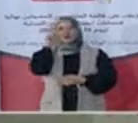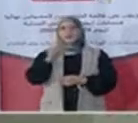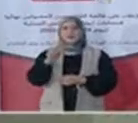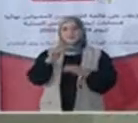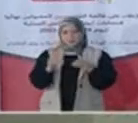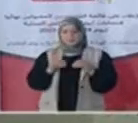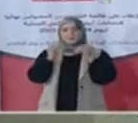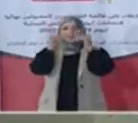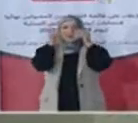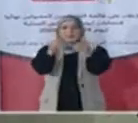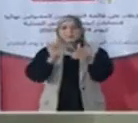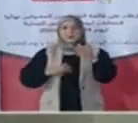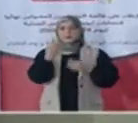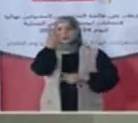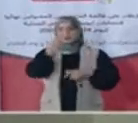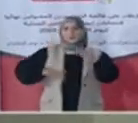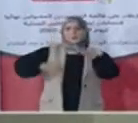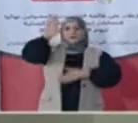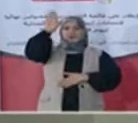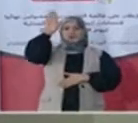طبعا المترشحين